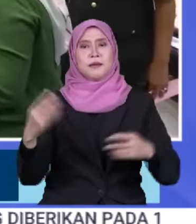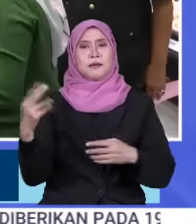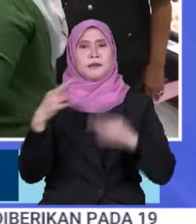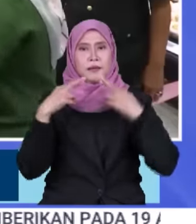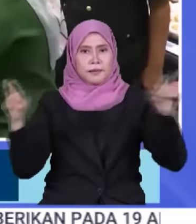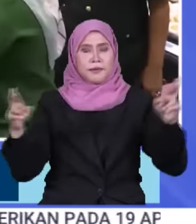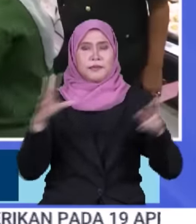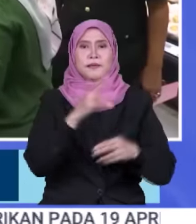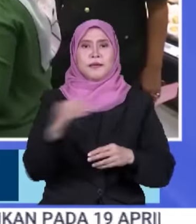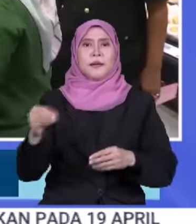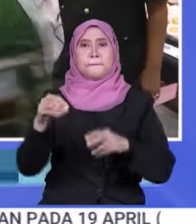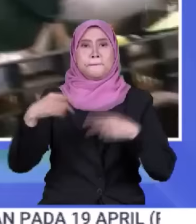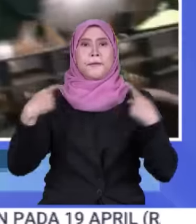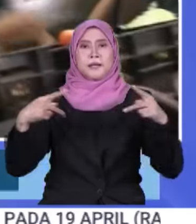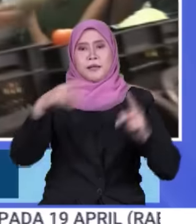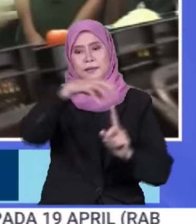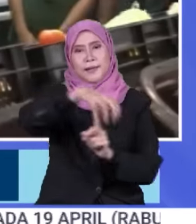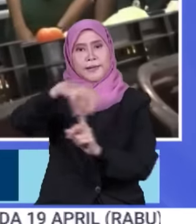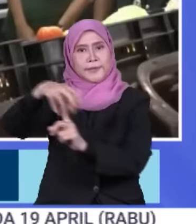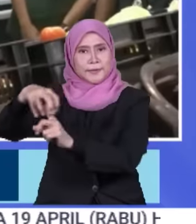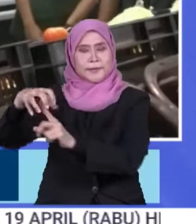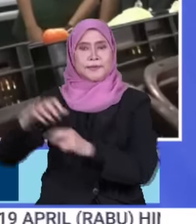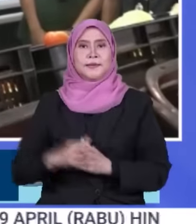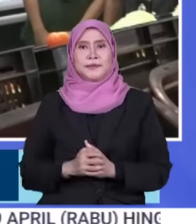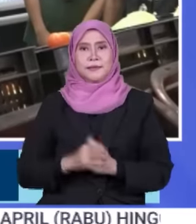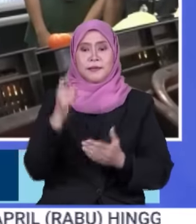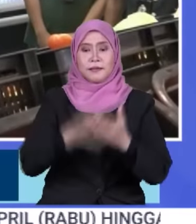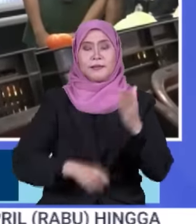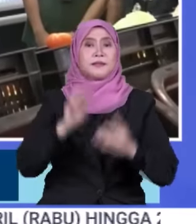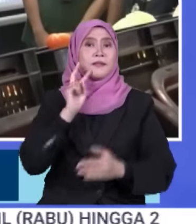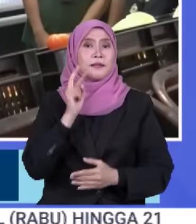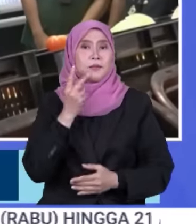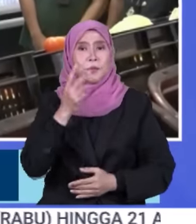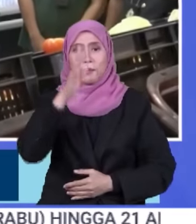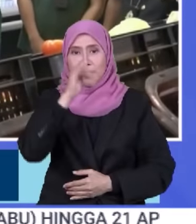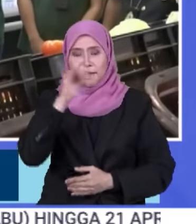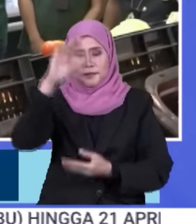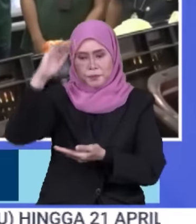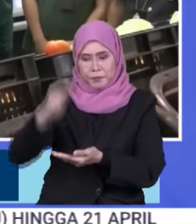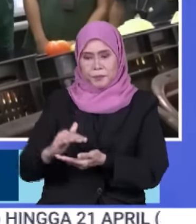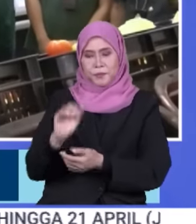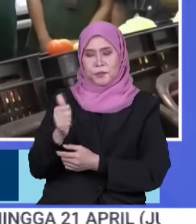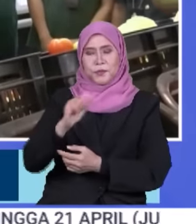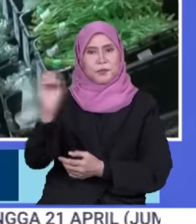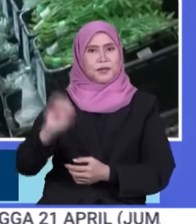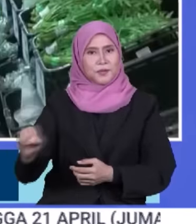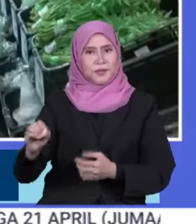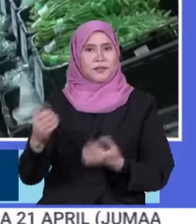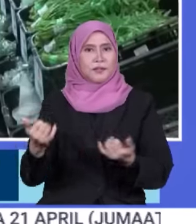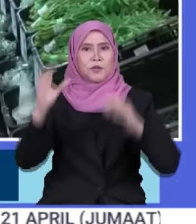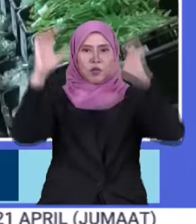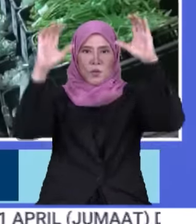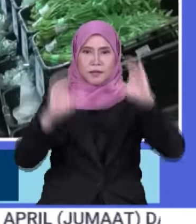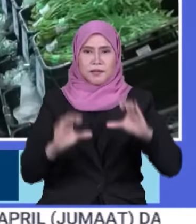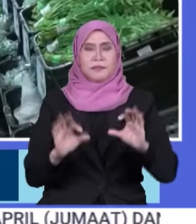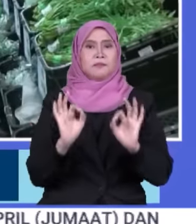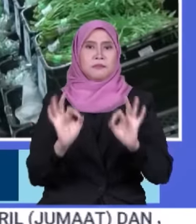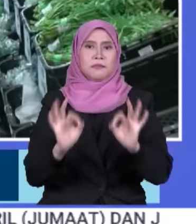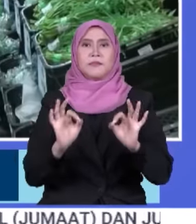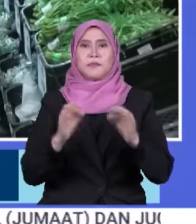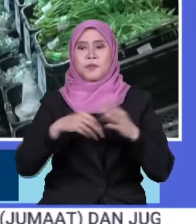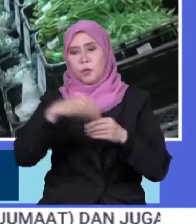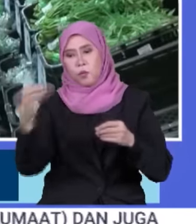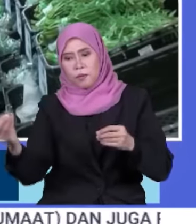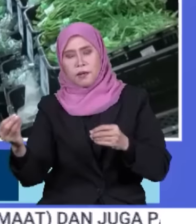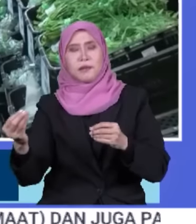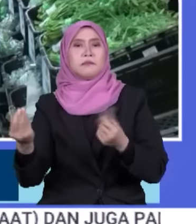dan Pasar Tani. Harga sayur di Melaka turun 10% daripada harga siling ekoran cuaca baik yang mendorong